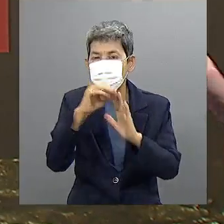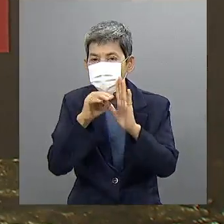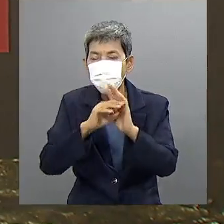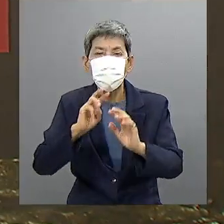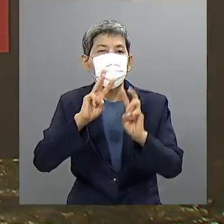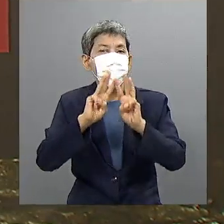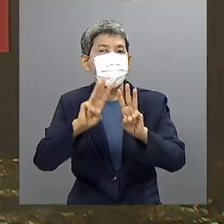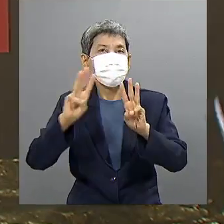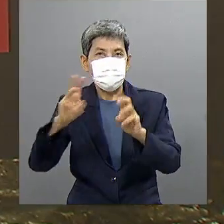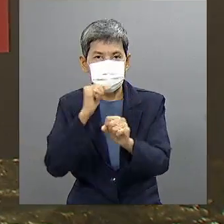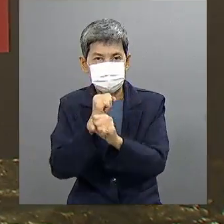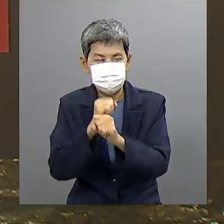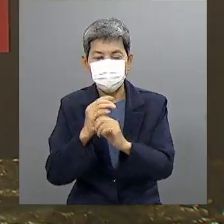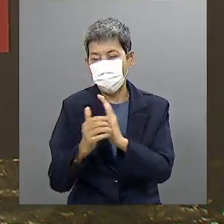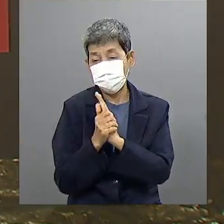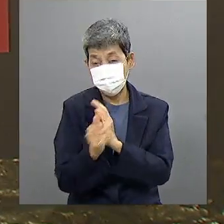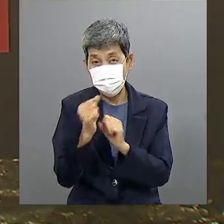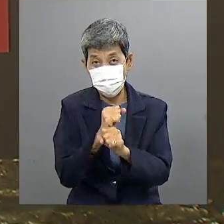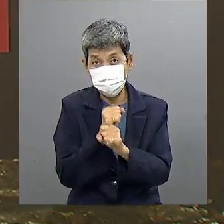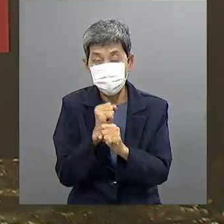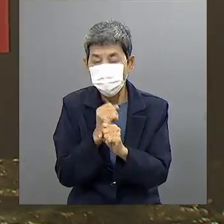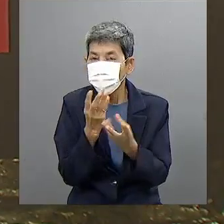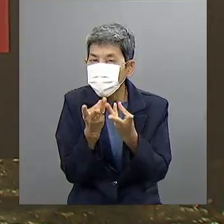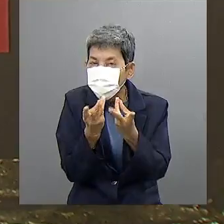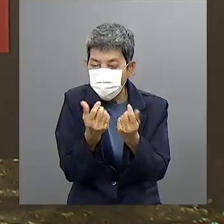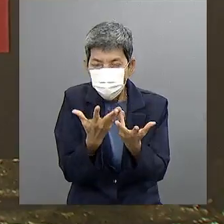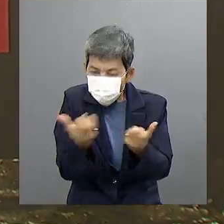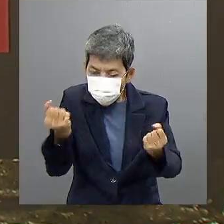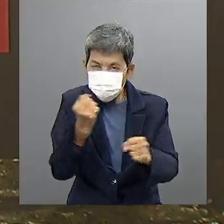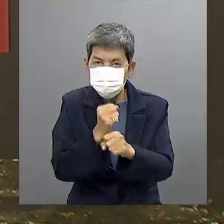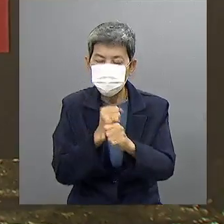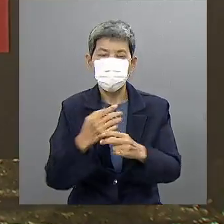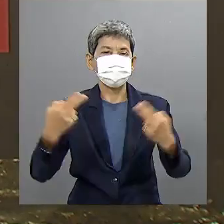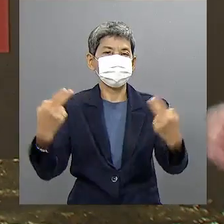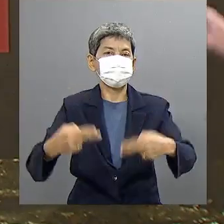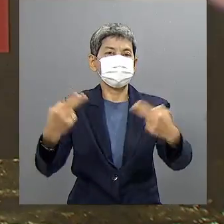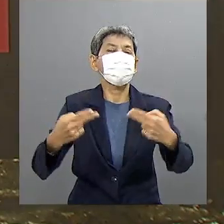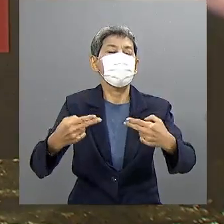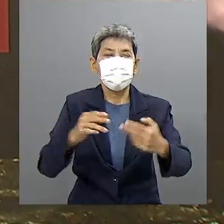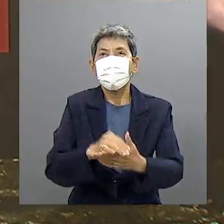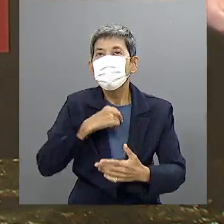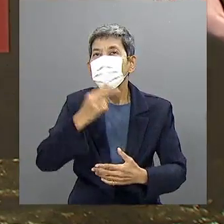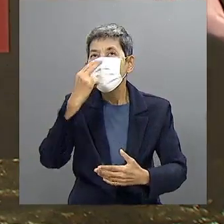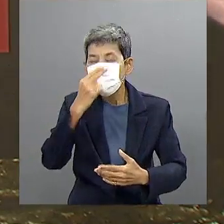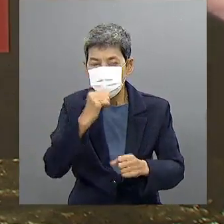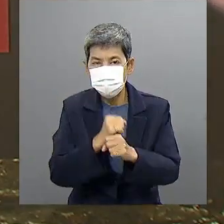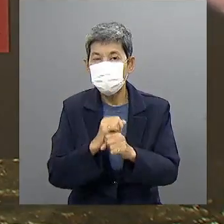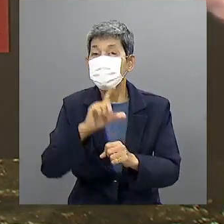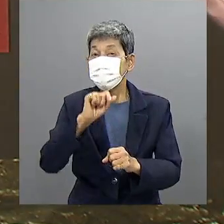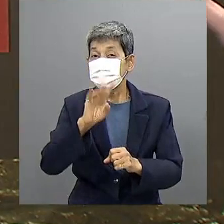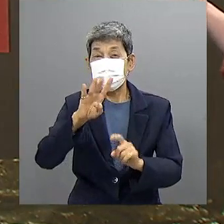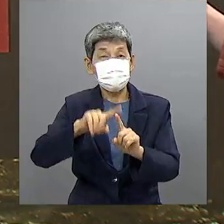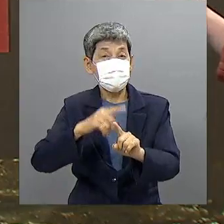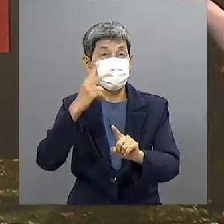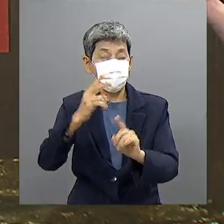ขึ้นโดยผู้เชี่ยวชาญซึ่งรวบรวมตัวเลขความสูญเสียจากในพื้นที่สู้รบค่ะคุณผู้ชมจะเห็นว่าตั้งแต่วันที่24กุมภาพันธ์จนถึงเมื่อว